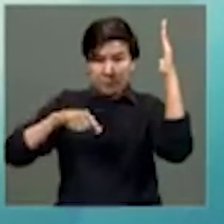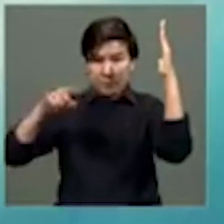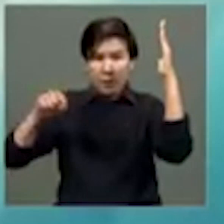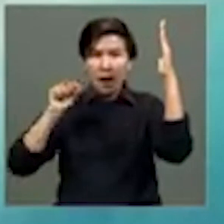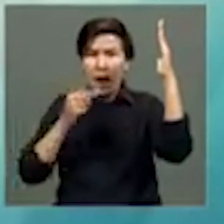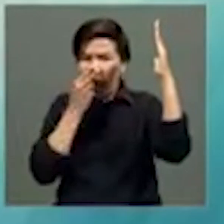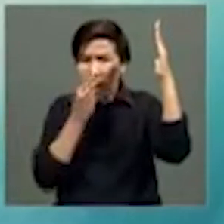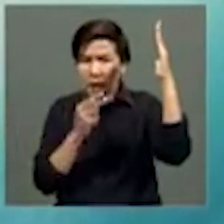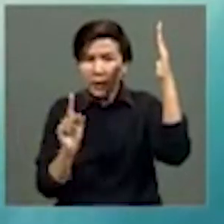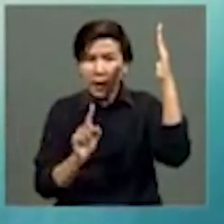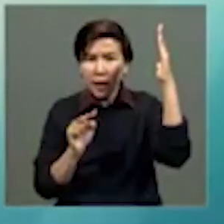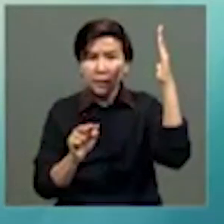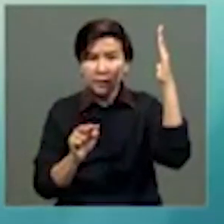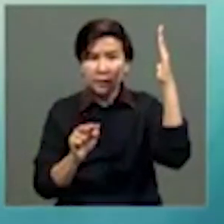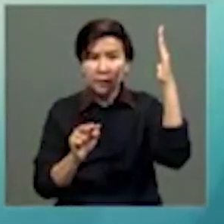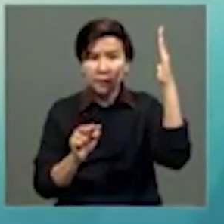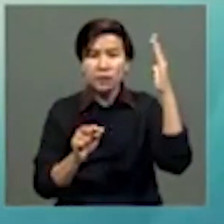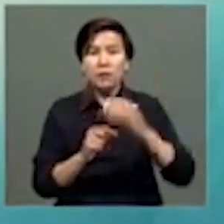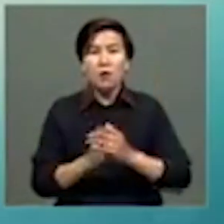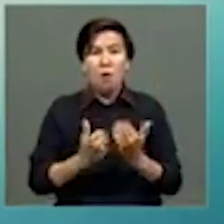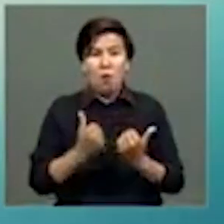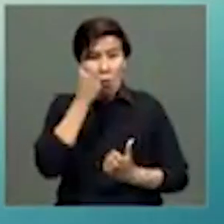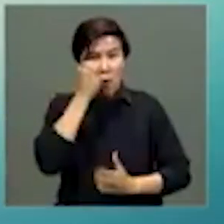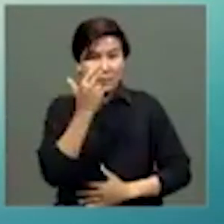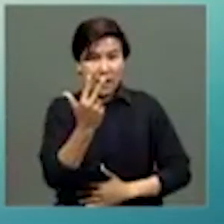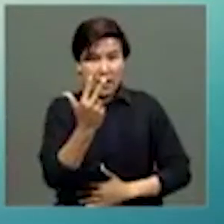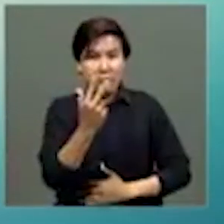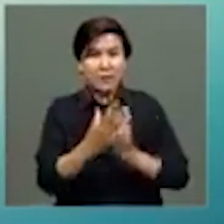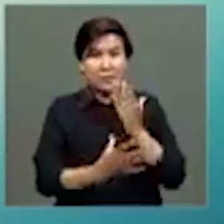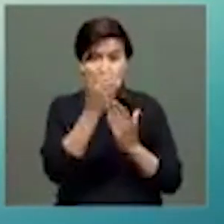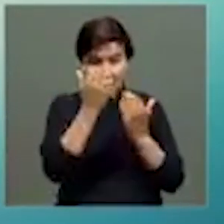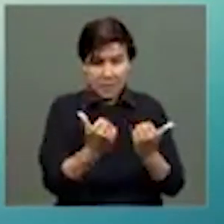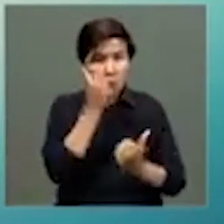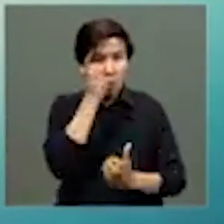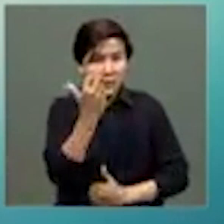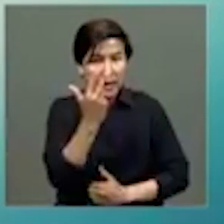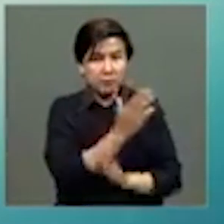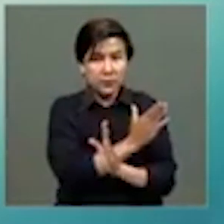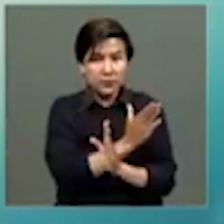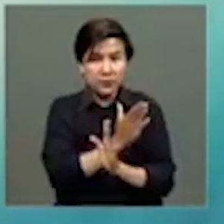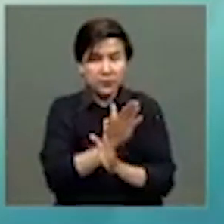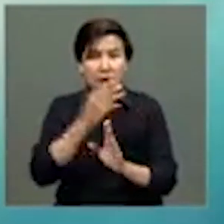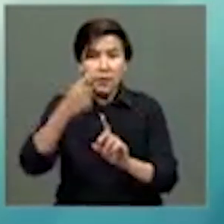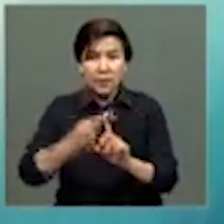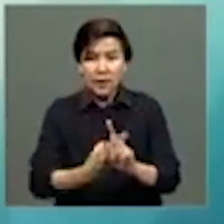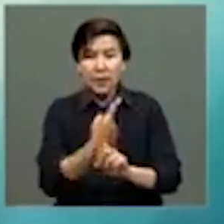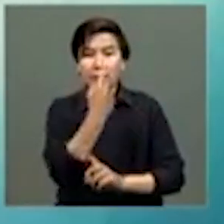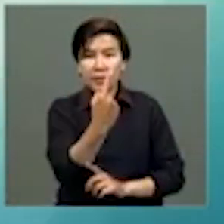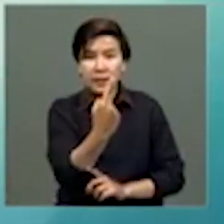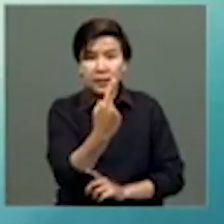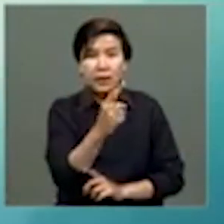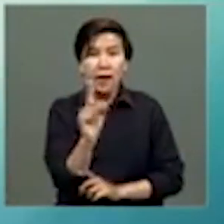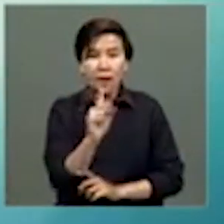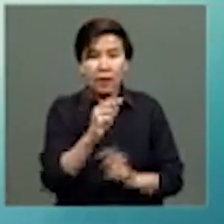ยค่ะว่าวันนี้เนี่ยนะคะเป็นวันที่3ของสัปดาห์นี้แล้วนะคะมกราคมกำลังจะนำเข้าไป